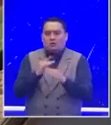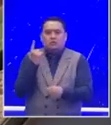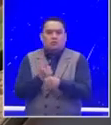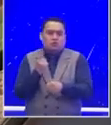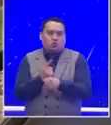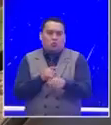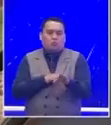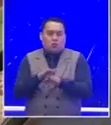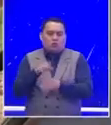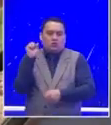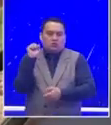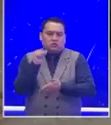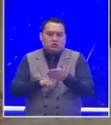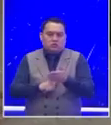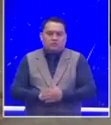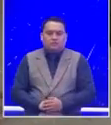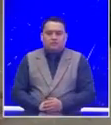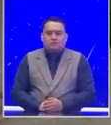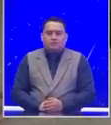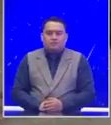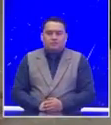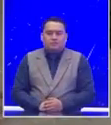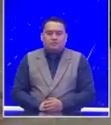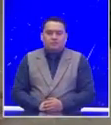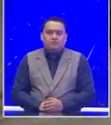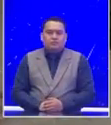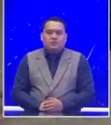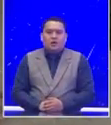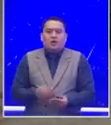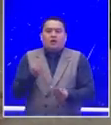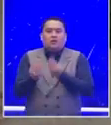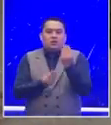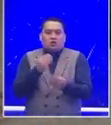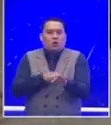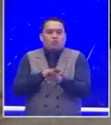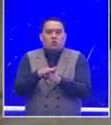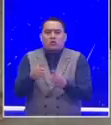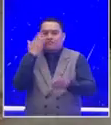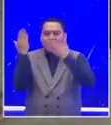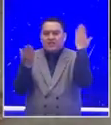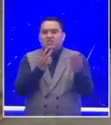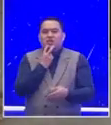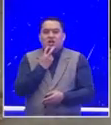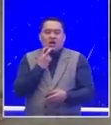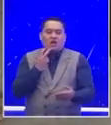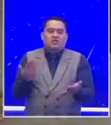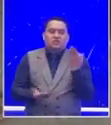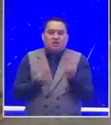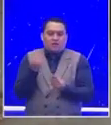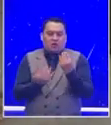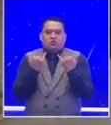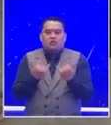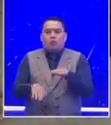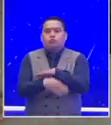площадок наложено строгое вето. Непривычная картина. Детские площадки, всегда заполненные веселыми и играющими детьми,